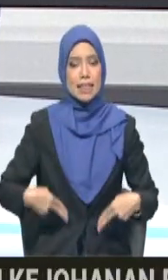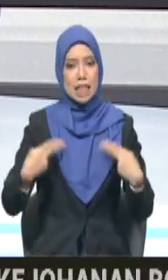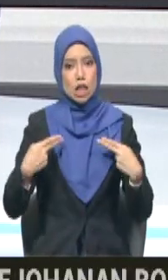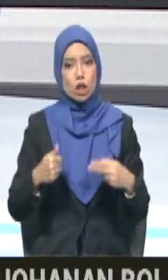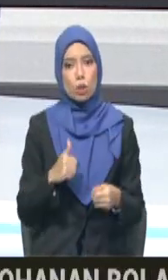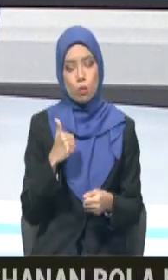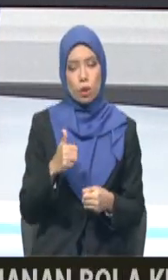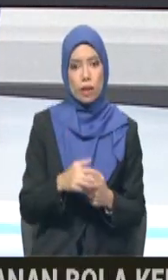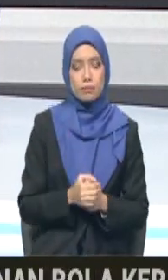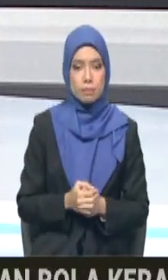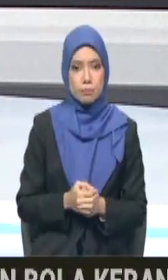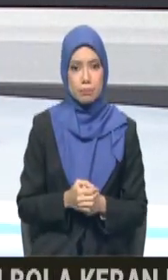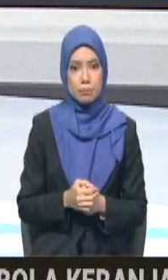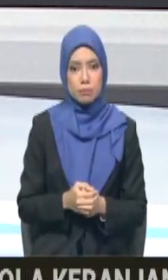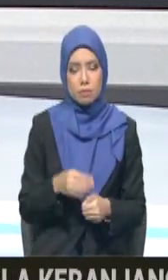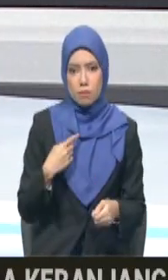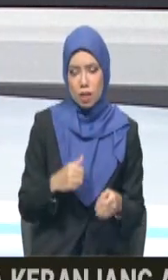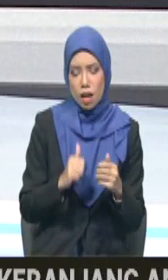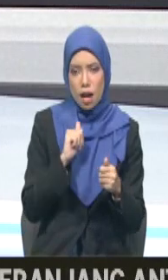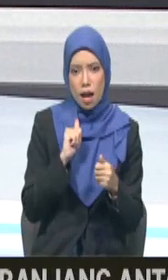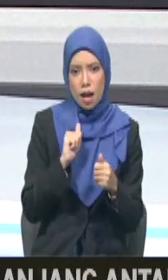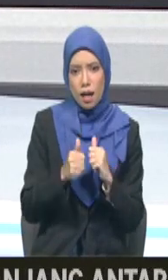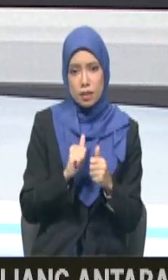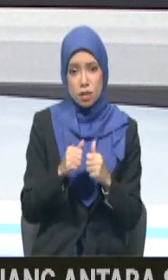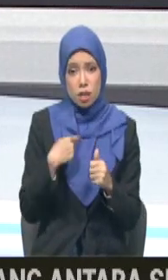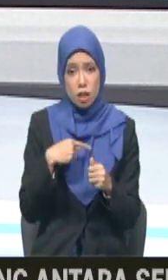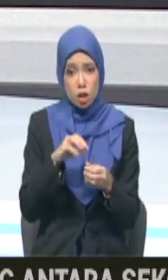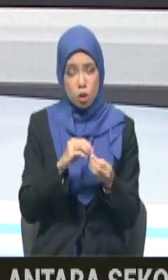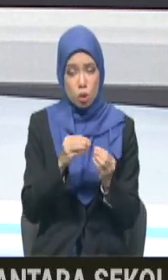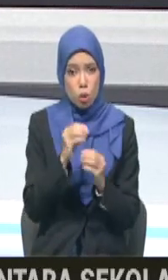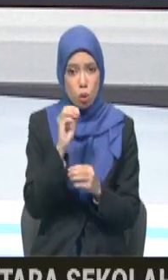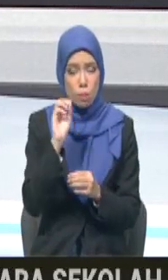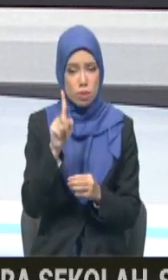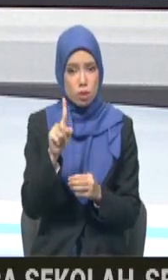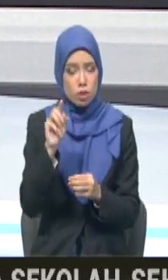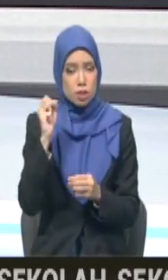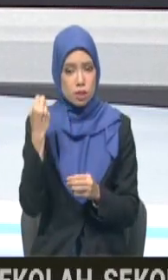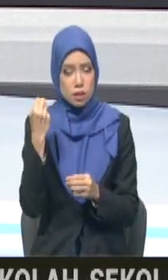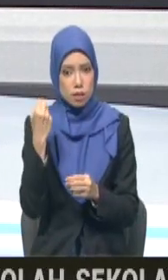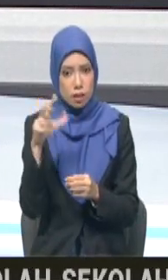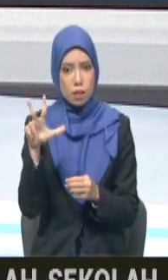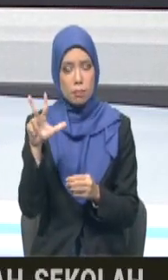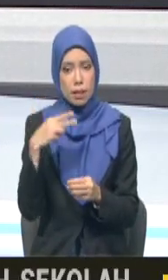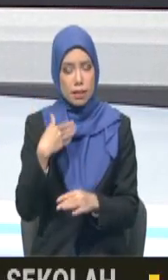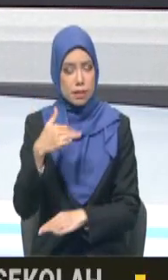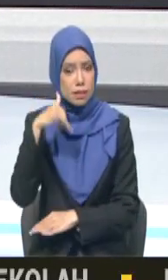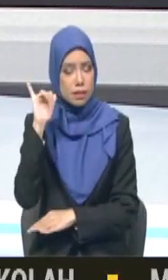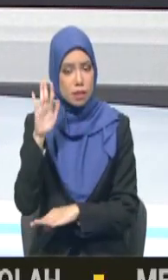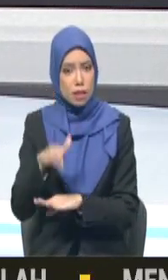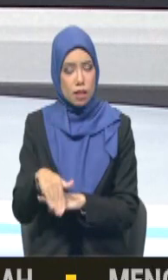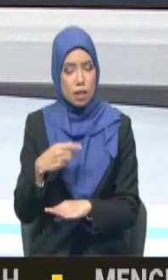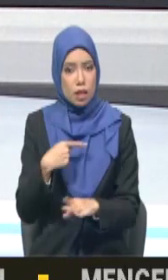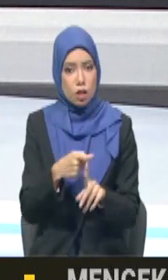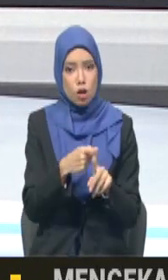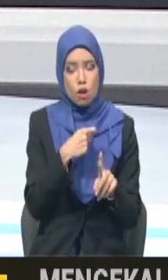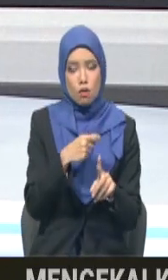inti Parti tazkirah acara Munajat kali ke-113 malam anjuran Kementerian hal ehwal agugama